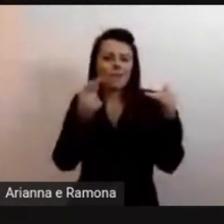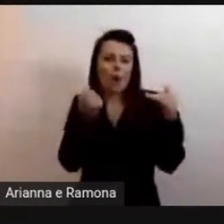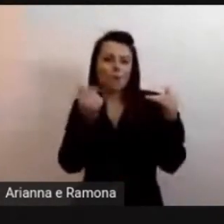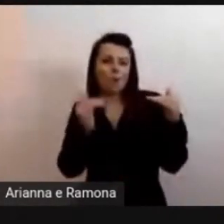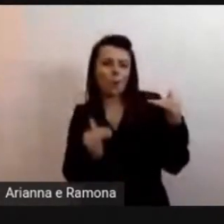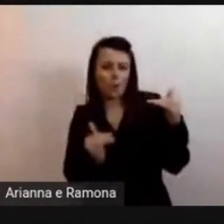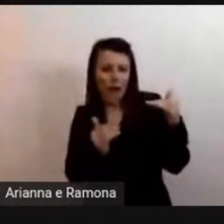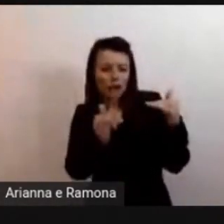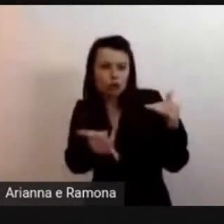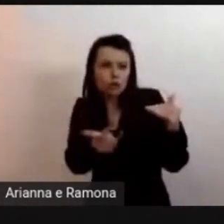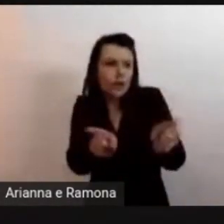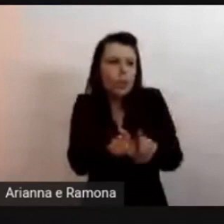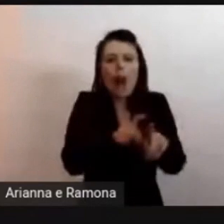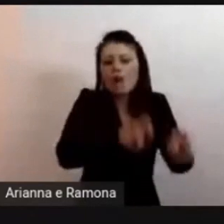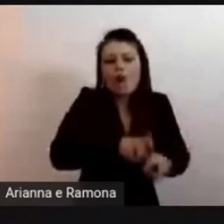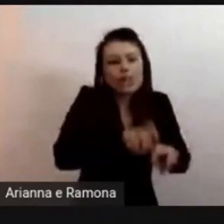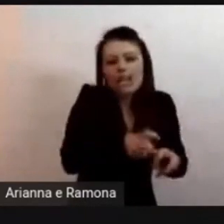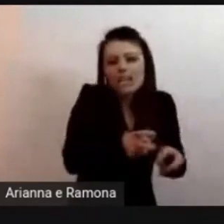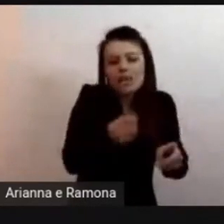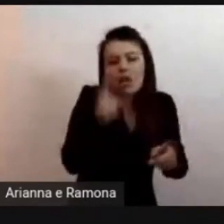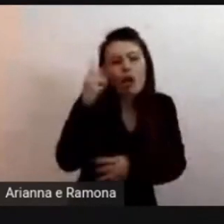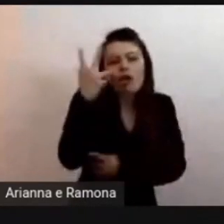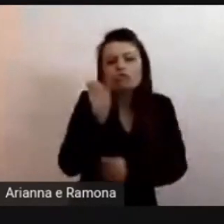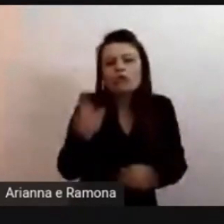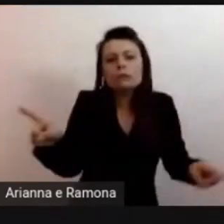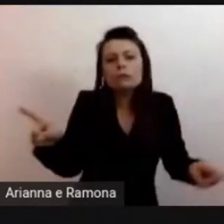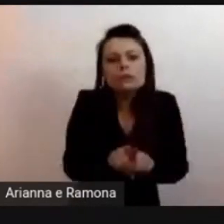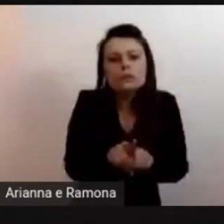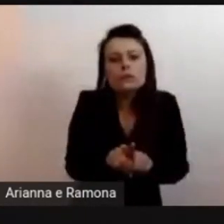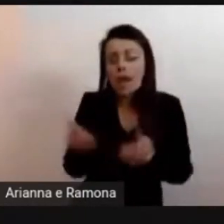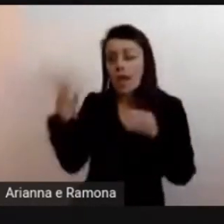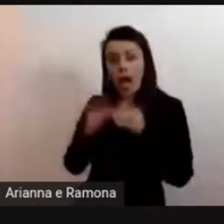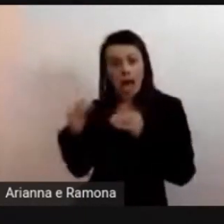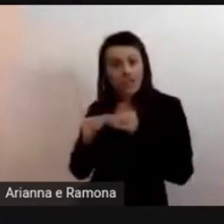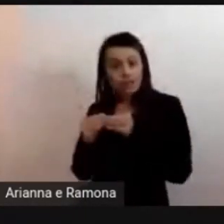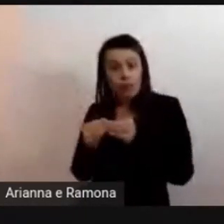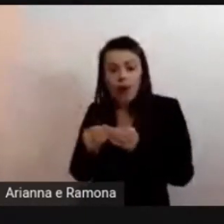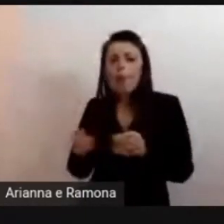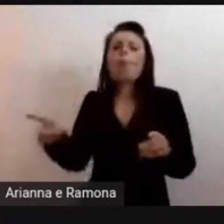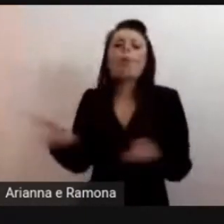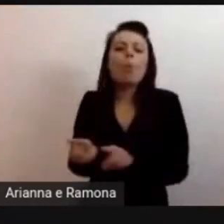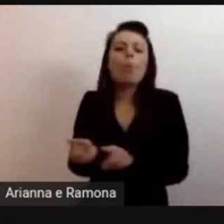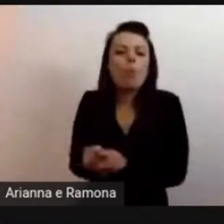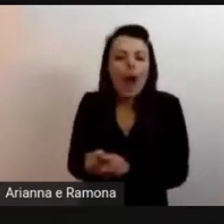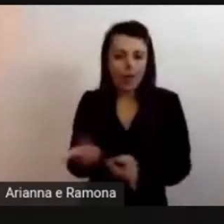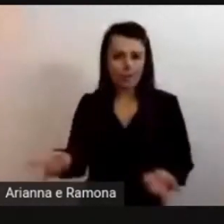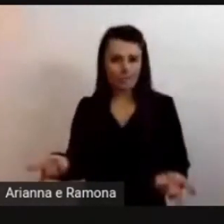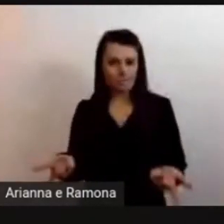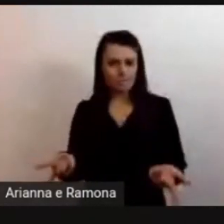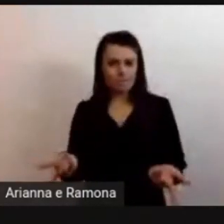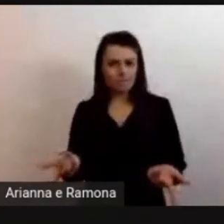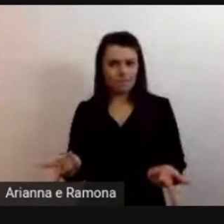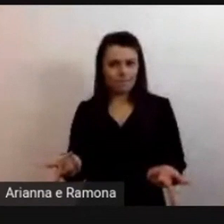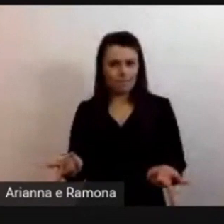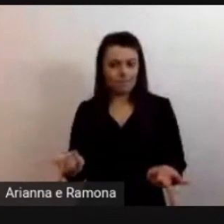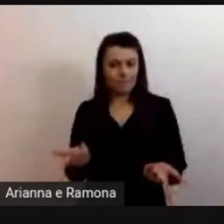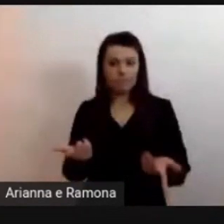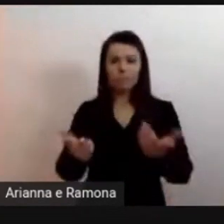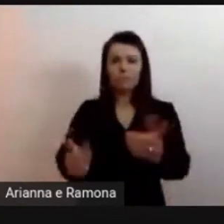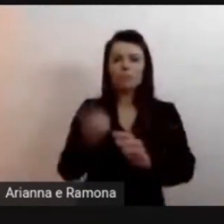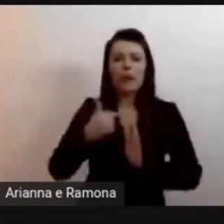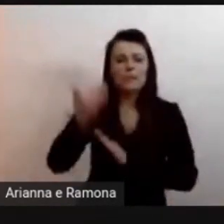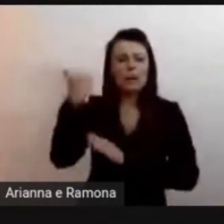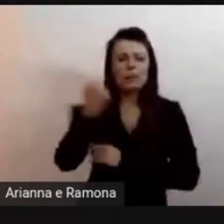fa anche andy cordani nino l'artigiano idem anche quelle anche vero doveva tiche che doveva